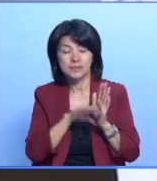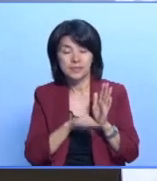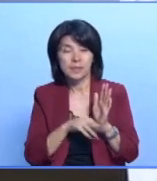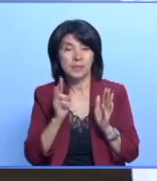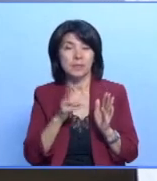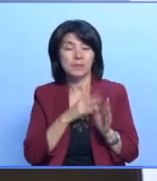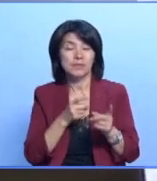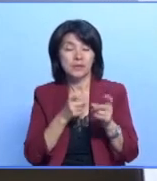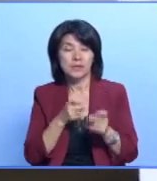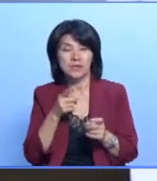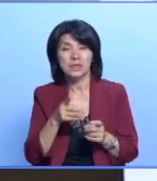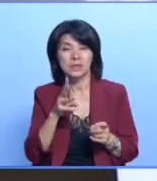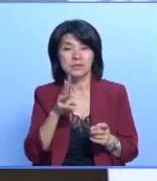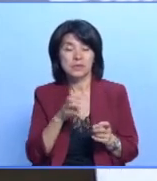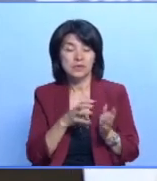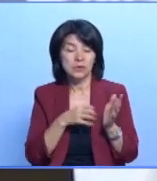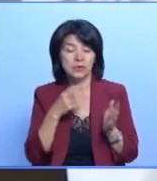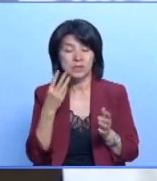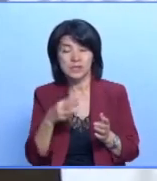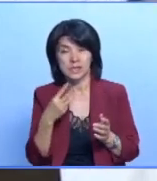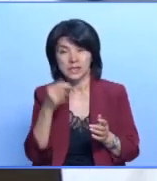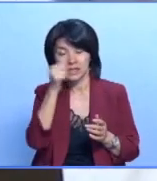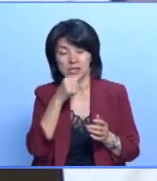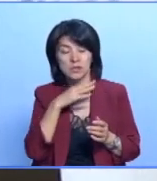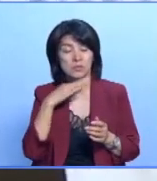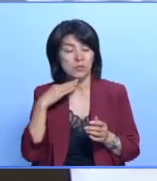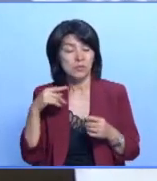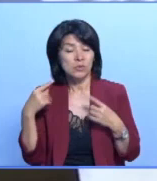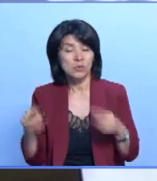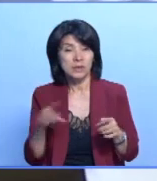был расстрелян в 1930-х годах и много других фактов.